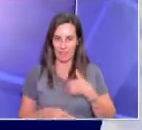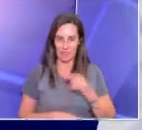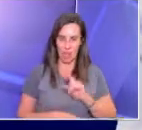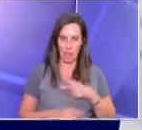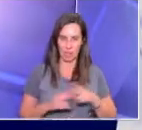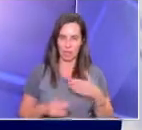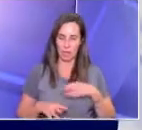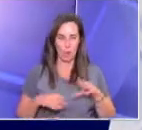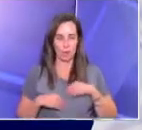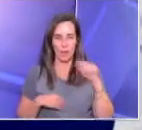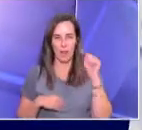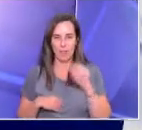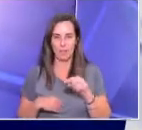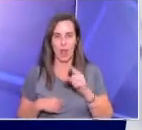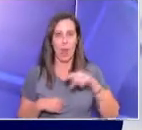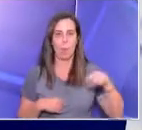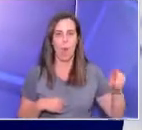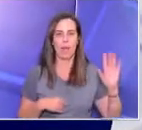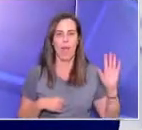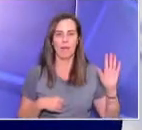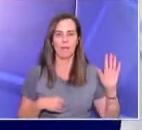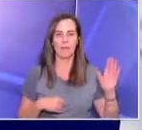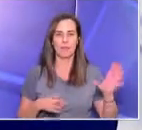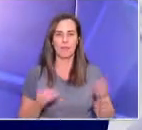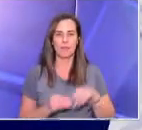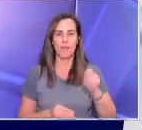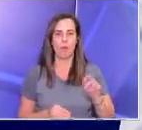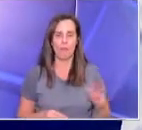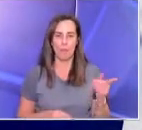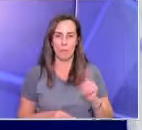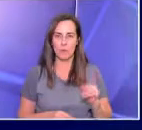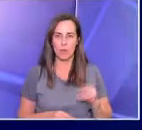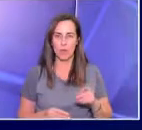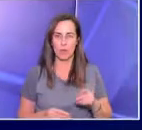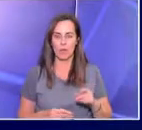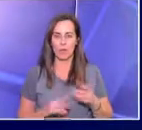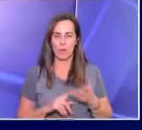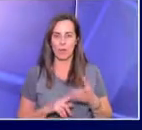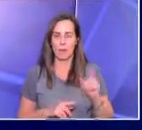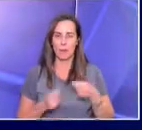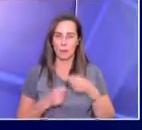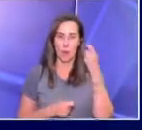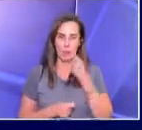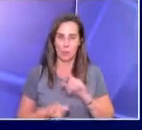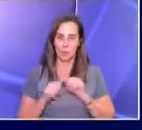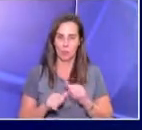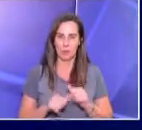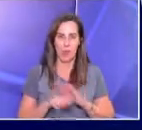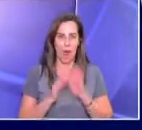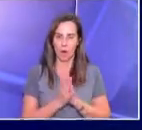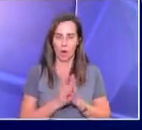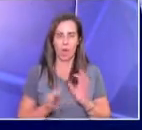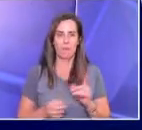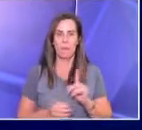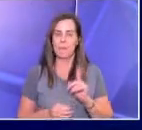את זה, אני מוכן ללכת איתך לפוליגרף הדדי בפיקוח של שופט עליון בדימוס. מי שלא יעבור את השאלות הבאות, במי ארגוני הפשיעה בעיר תומכים? כי זה הכל מציאות